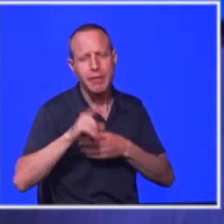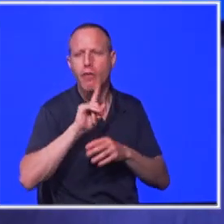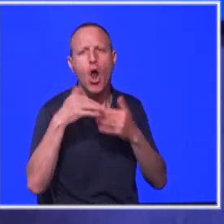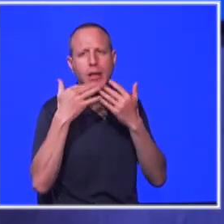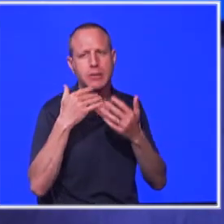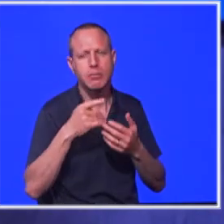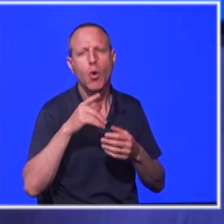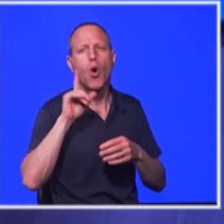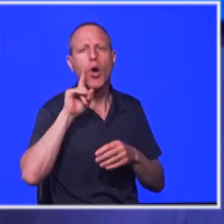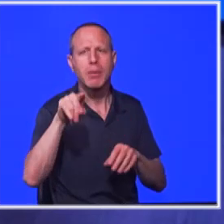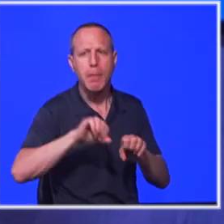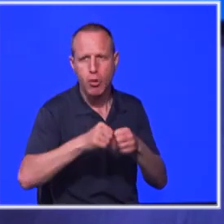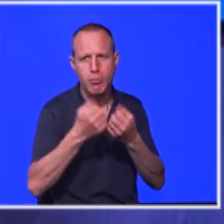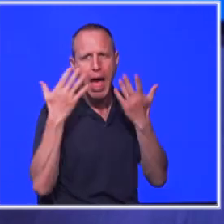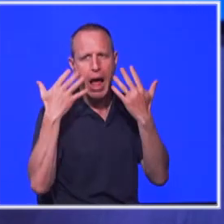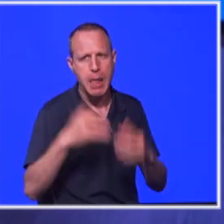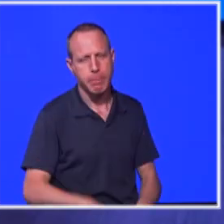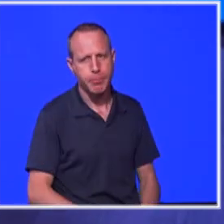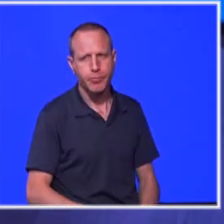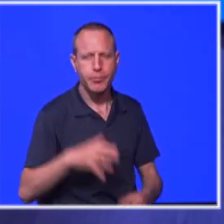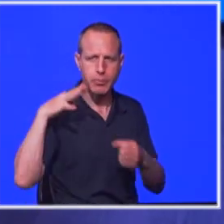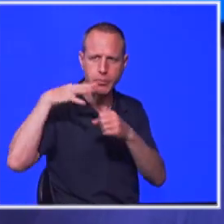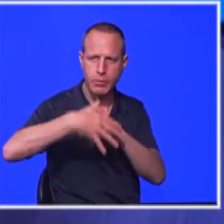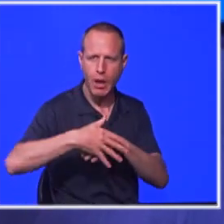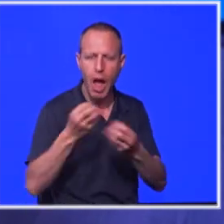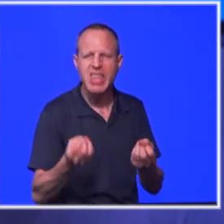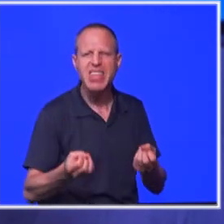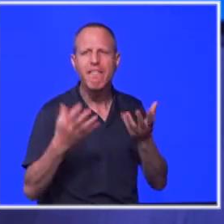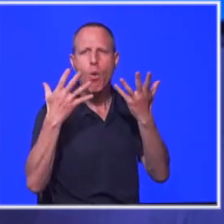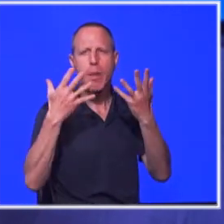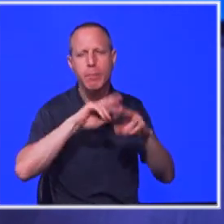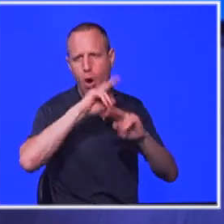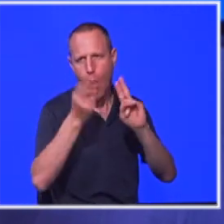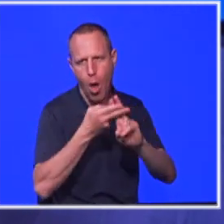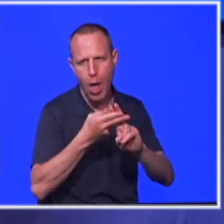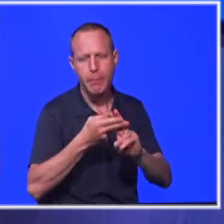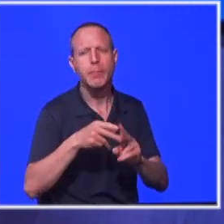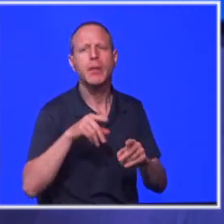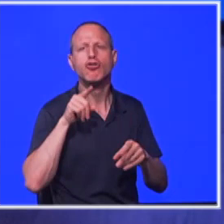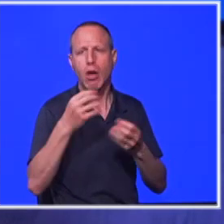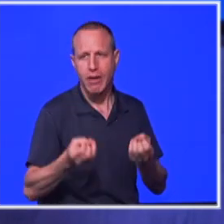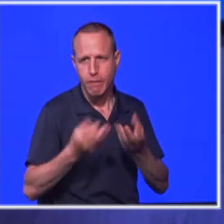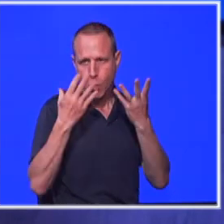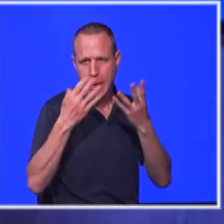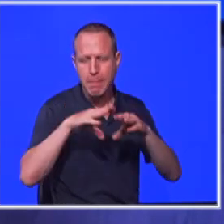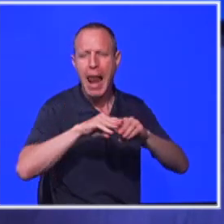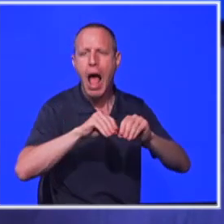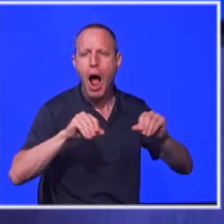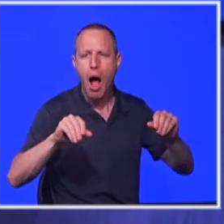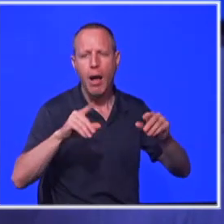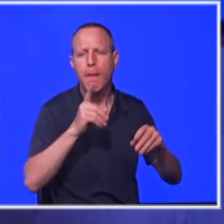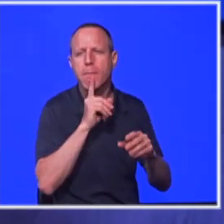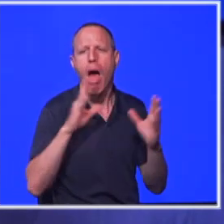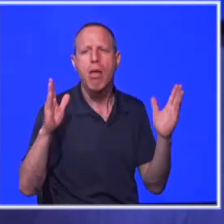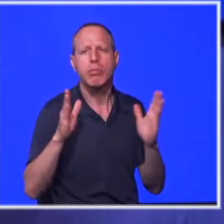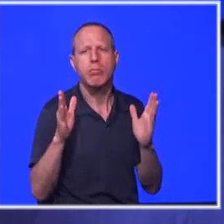קוראים לזה משבר האקלים. כן. ההשפעה על היבולים בכל העולם היא כזאת, שהיבולים לקרקע הולכים